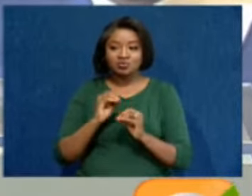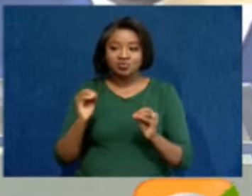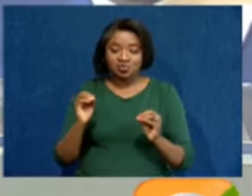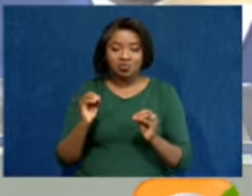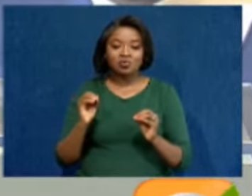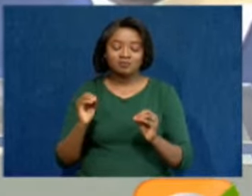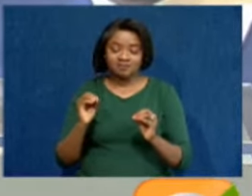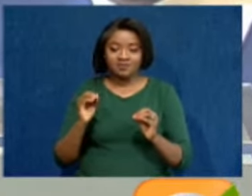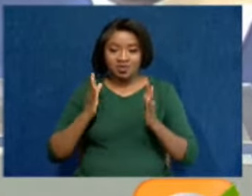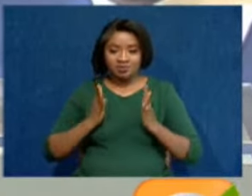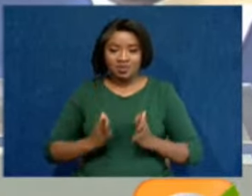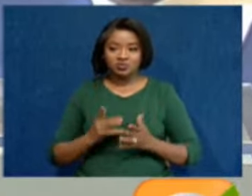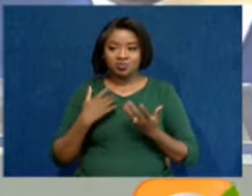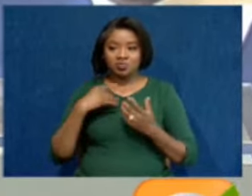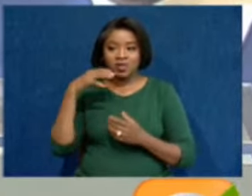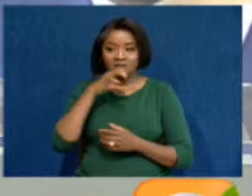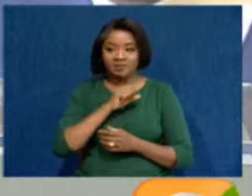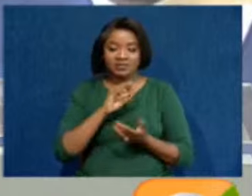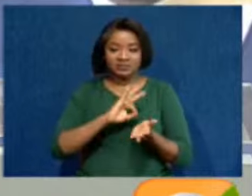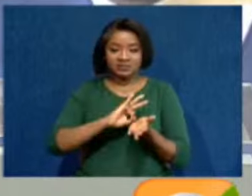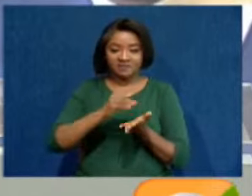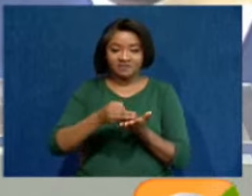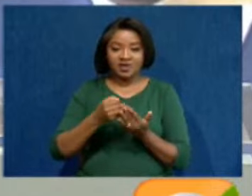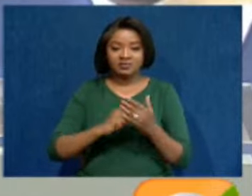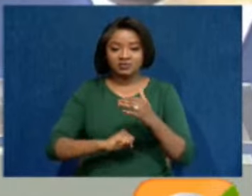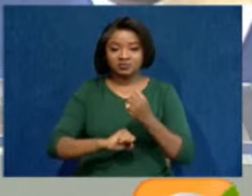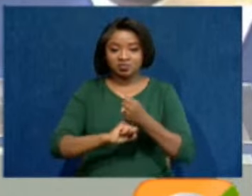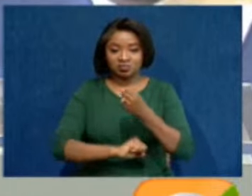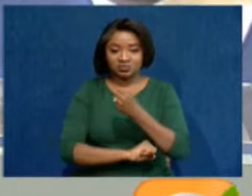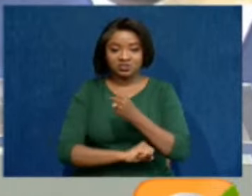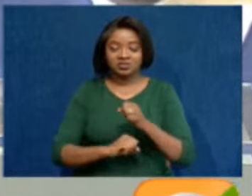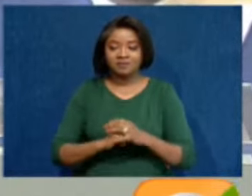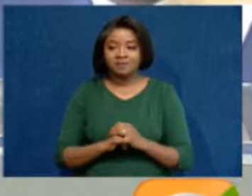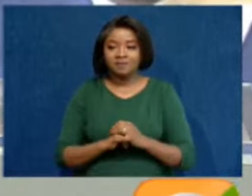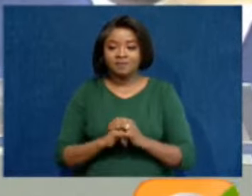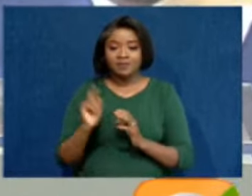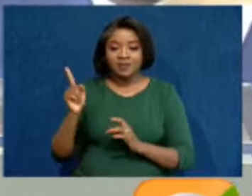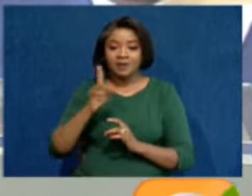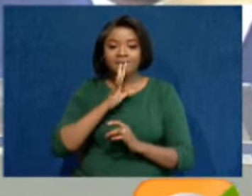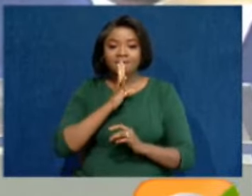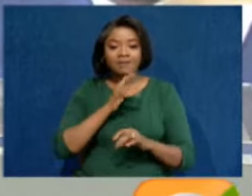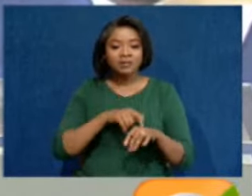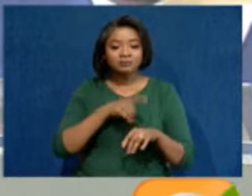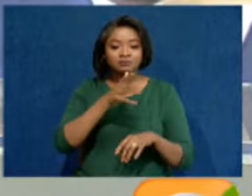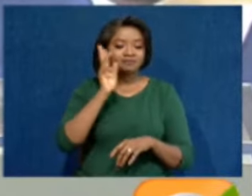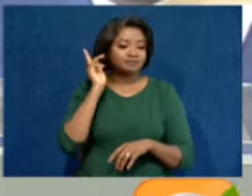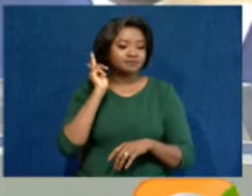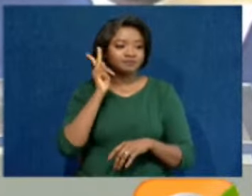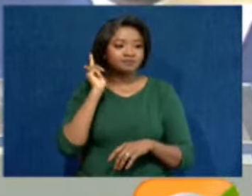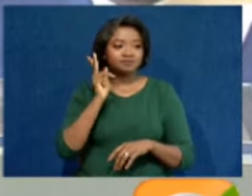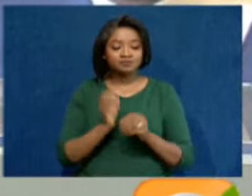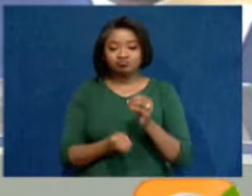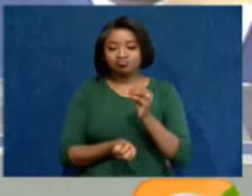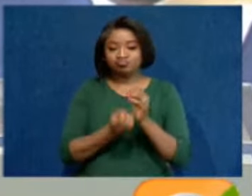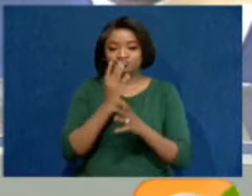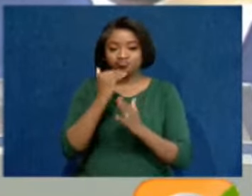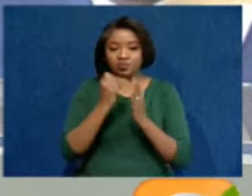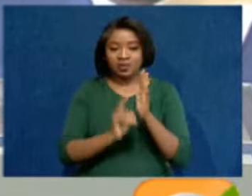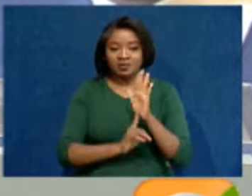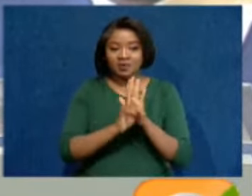anayestahiki atakayekosa ufadhili. Alizungumza katika eneo la Gusii alikozindua miradi ya maendeleo kama anavyotuarifu Crispin